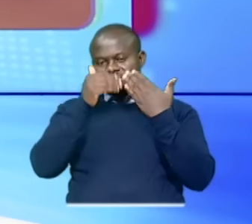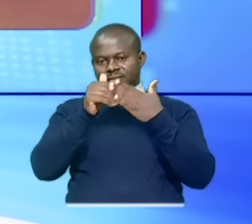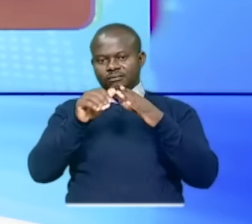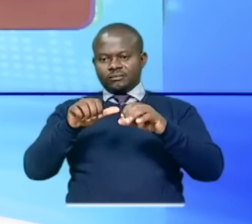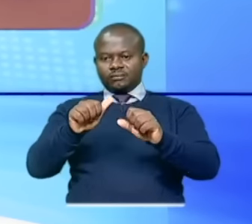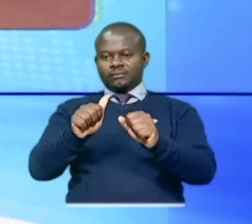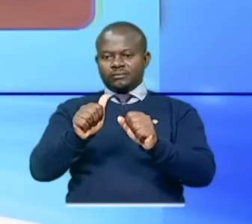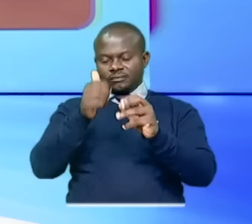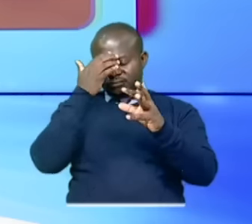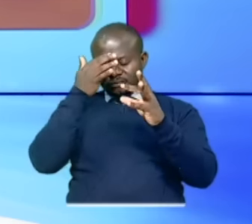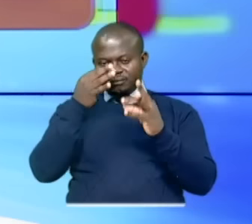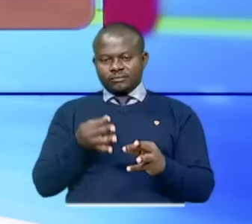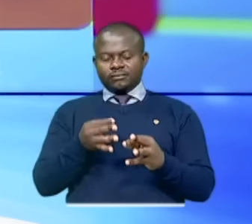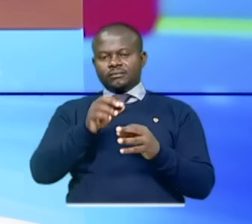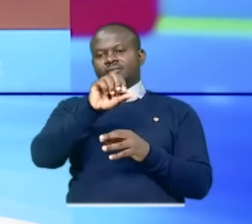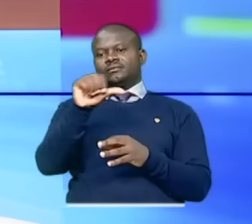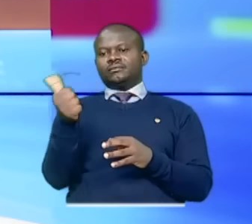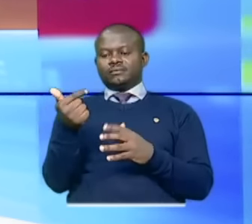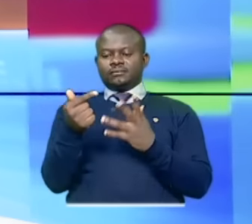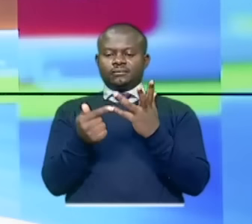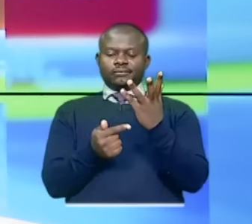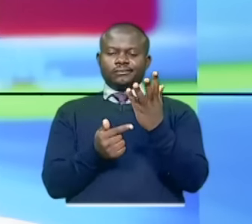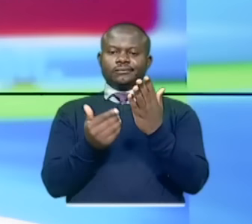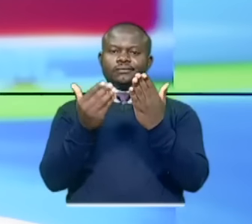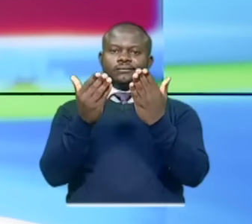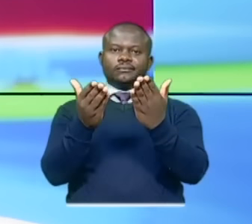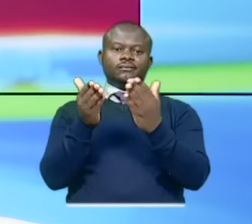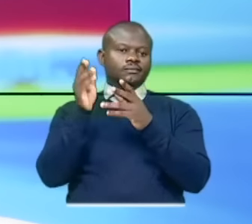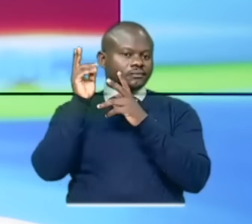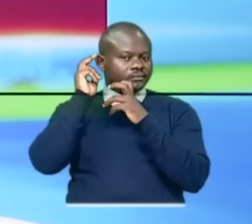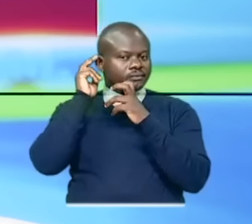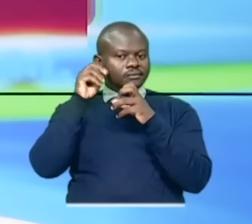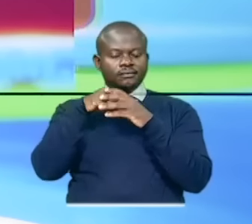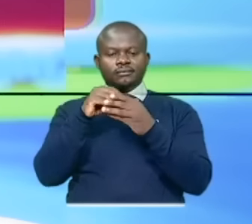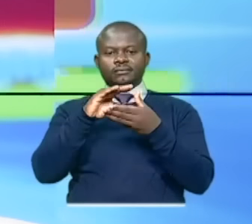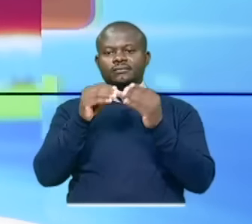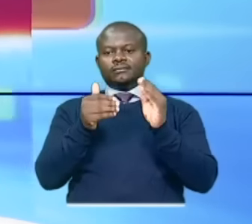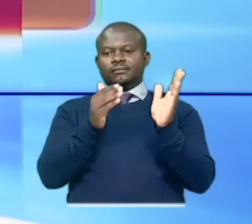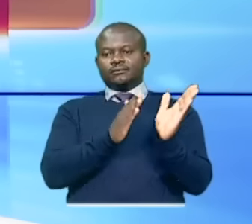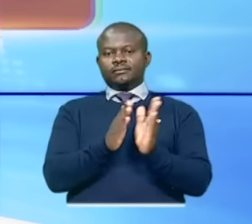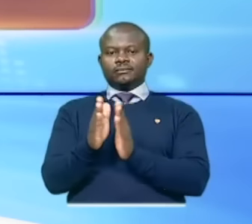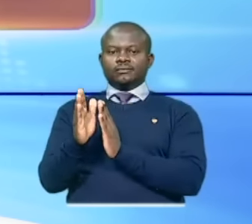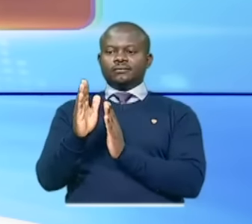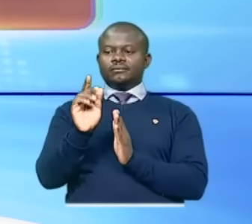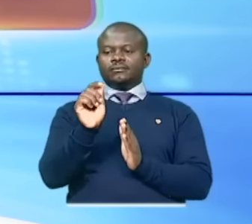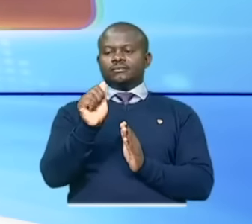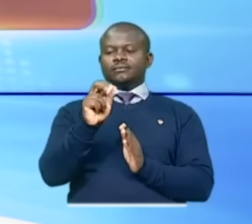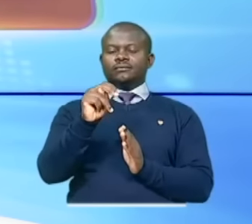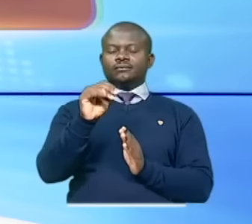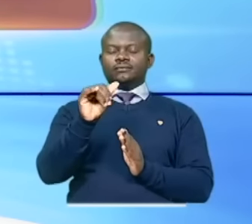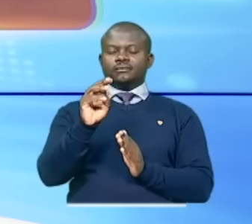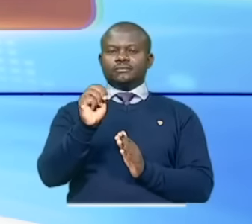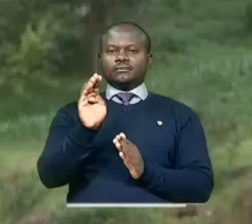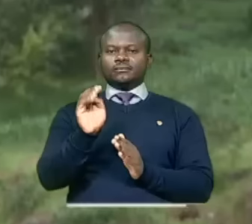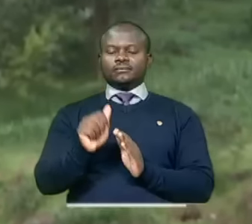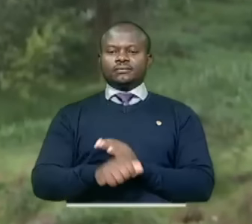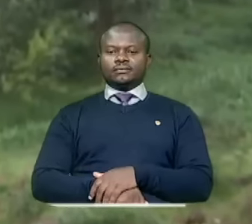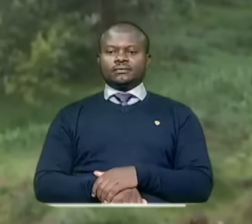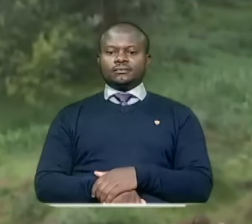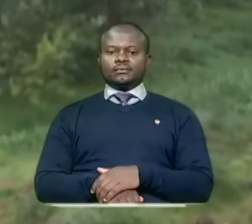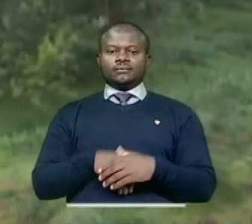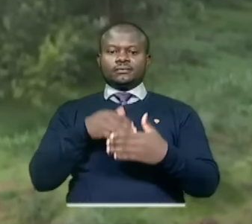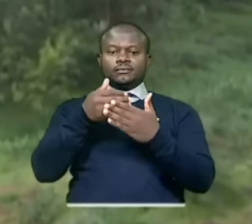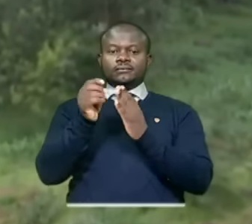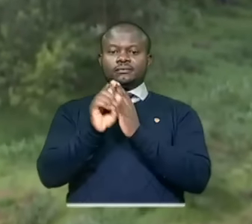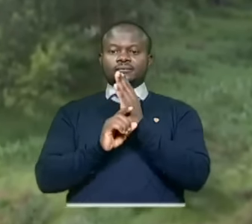zifatirwe ingamba. Ibindi kuri nkuru reka tubyumve mu nkuru twateguriwe na Kanyumba Beata. Kugeza ubu mu